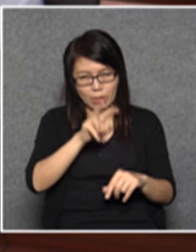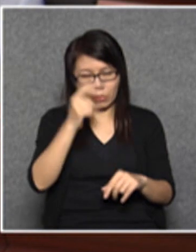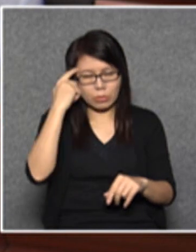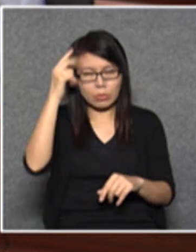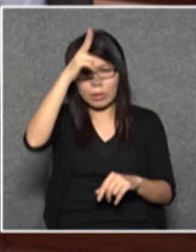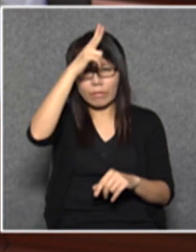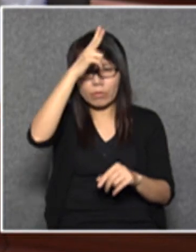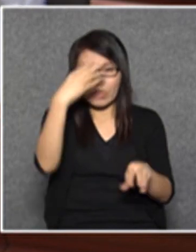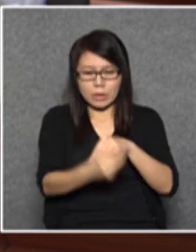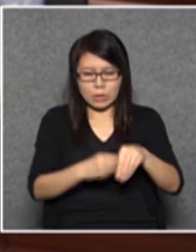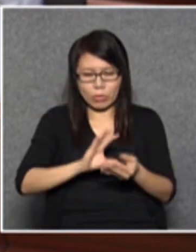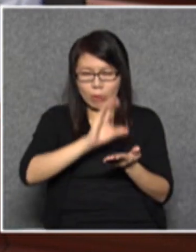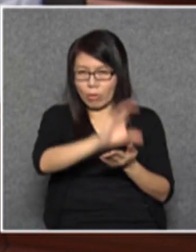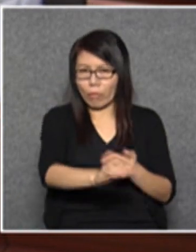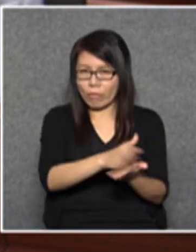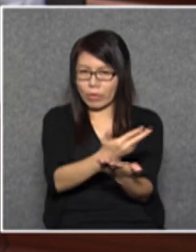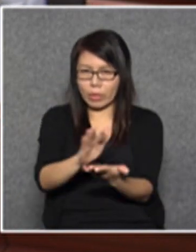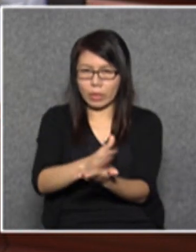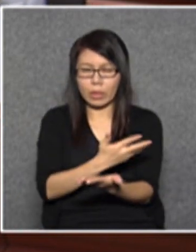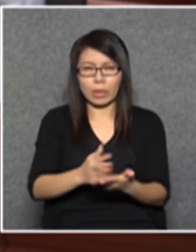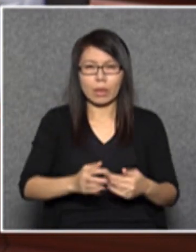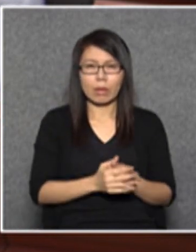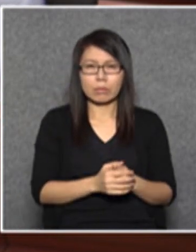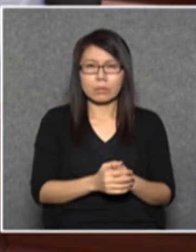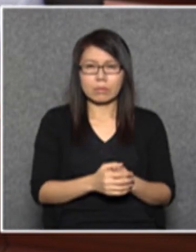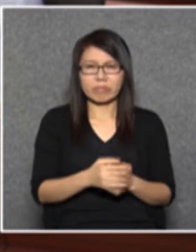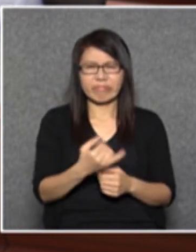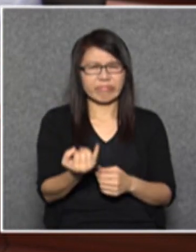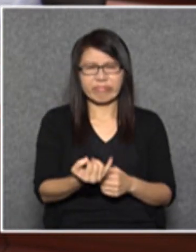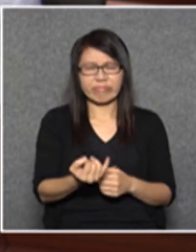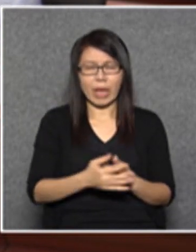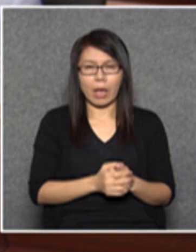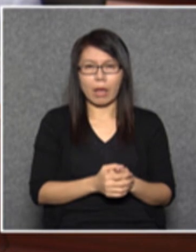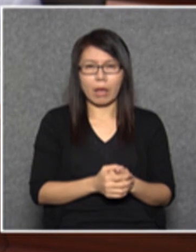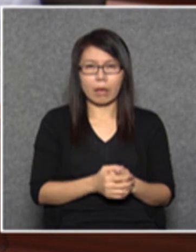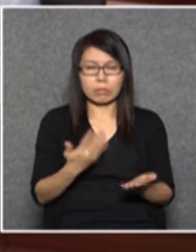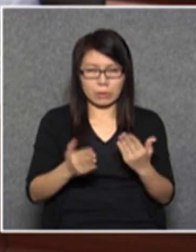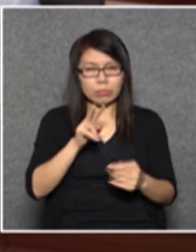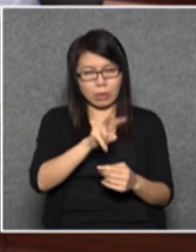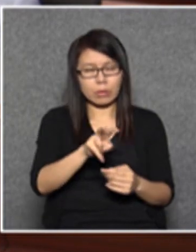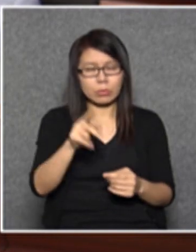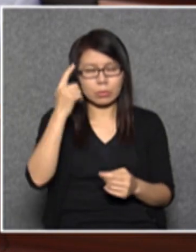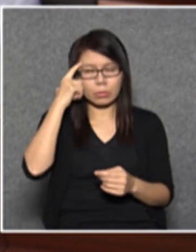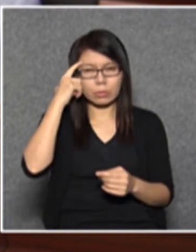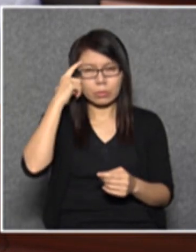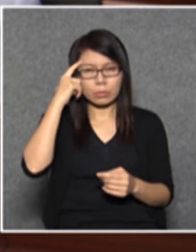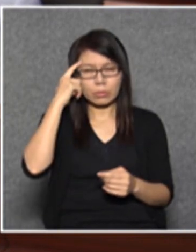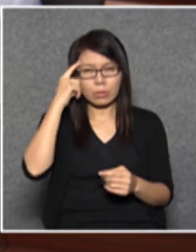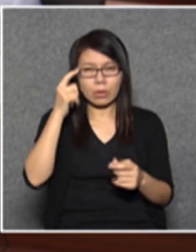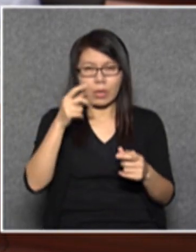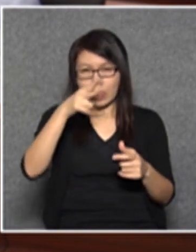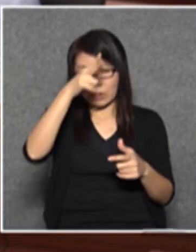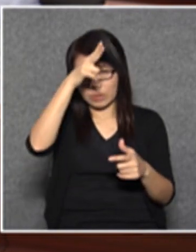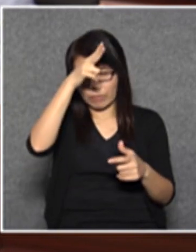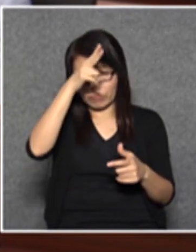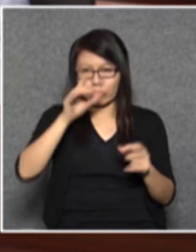資源嘅投放同埋分配方面咧，係不盡完善嘅，亦都反映咗喺公私營嘅協作計